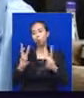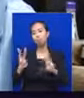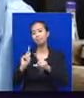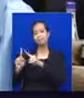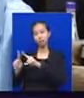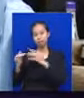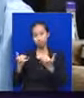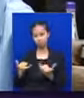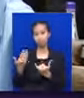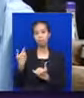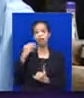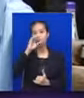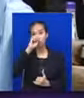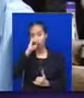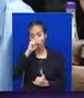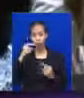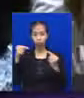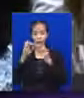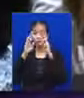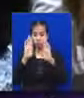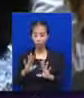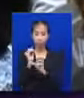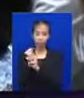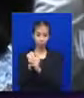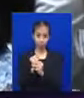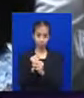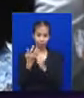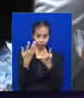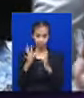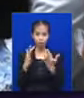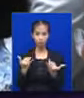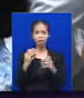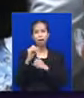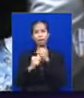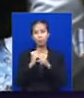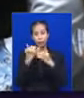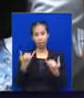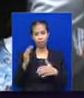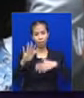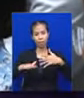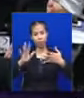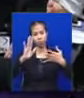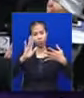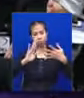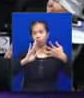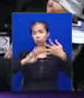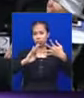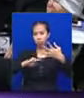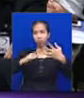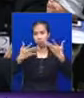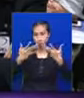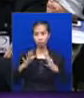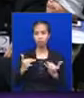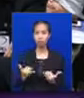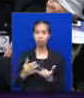าเตรียมเปิดทดสอบระบบให้บริการแก่หน่วยงานที่เกี่ยวข้องในช่วงไตรมาส3ของปีนี้นำร่องหน่วยงานด้านการส่งออกสินค้